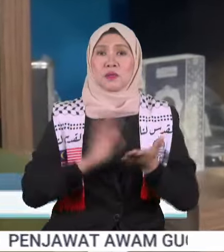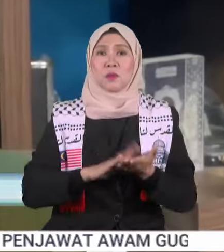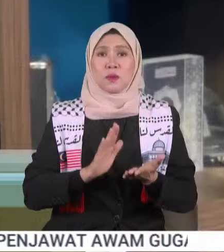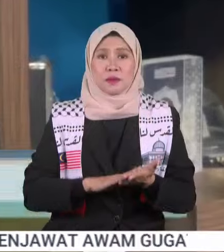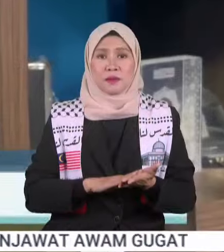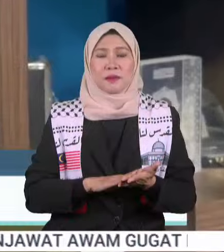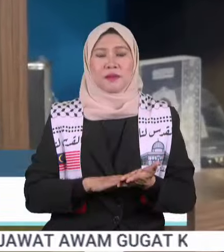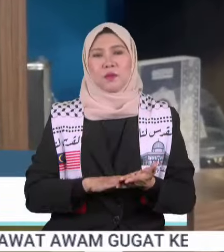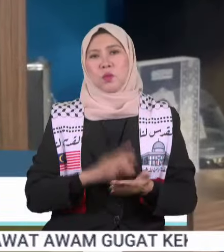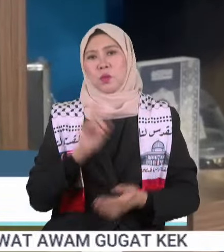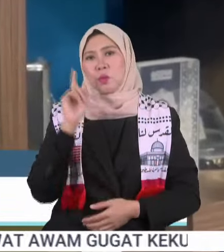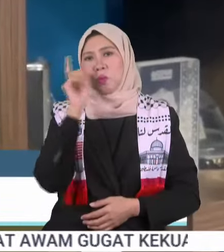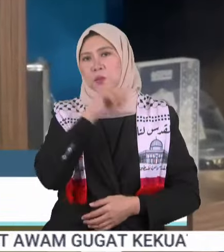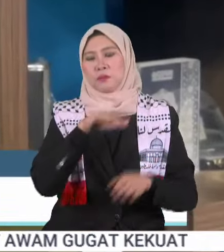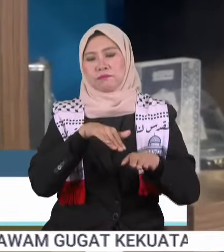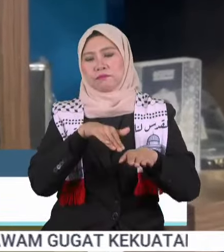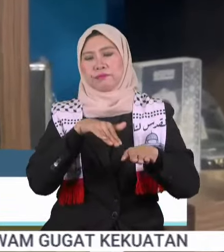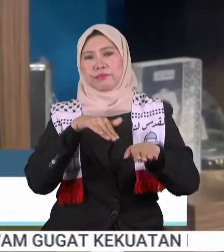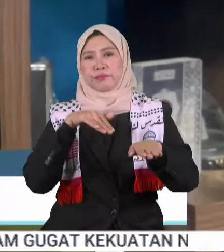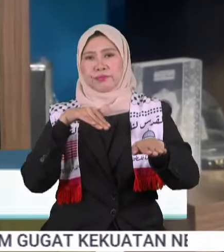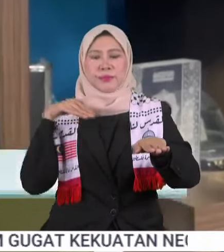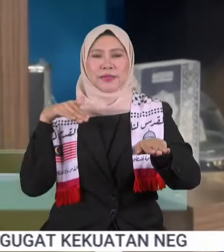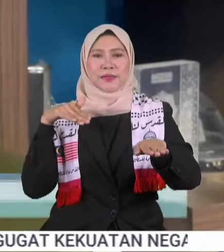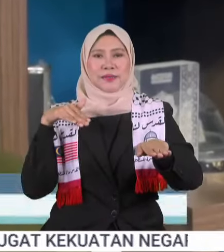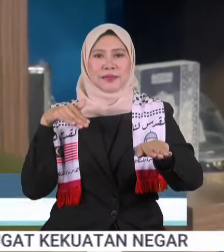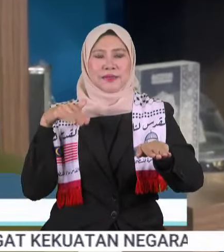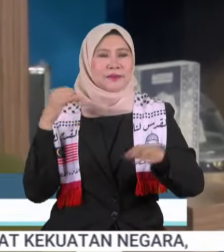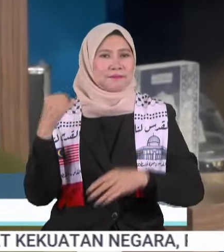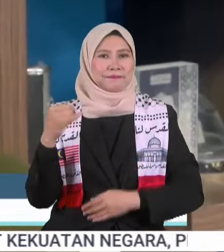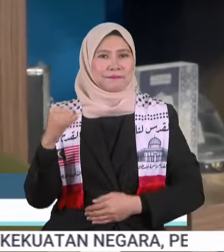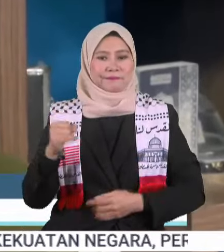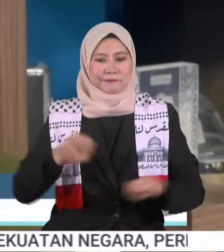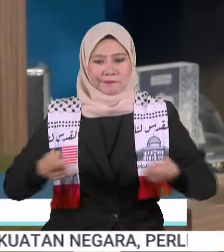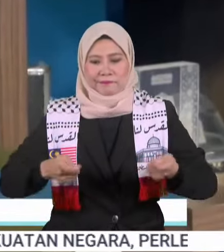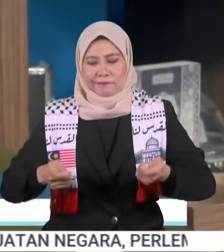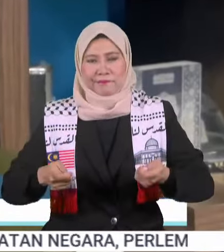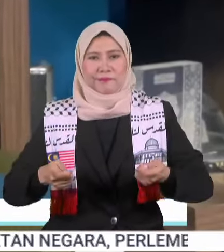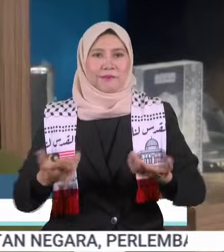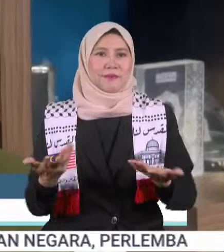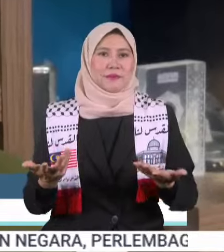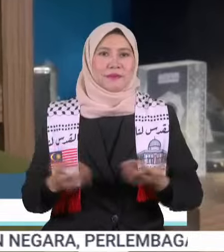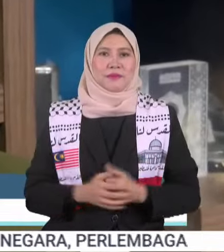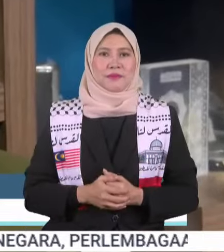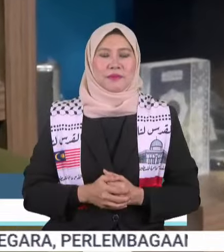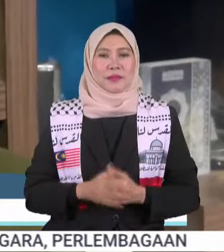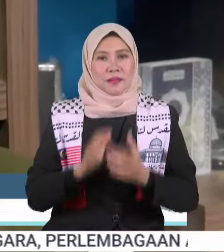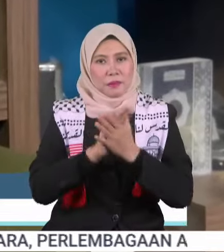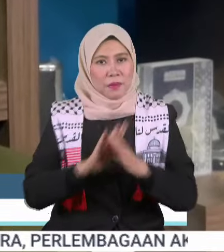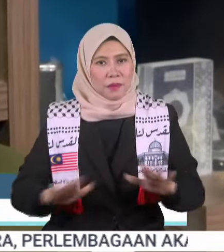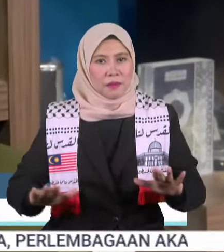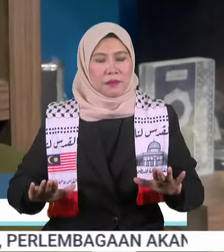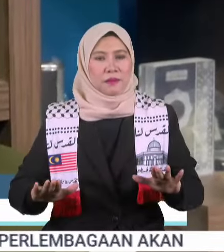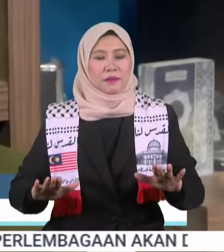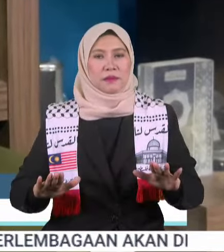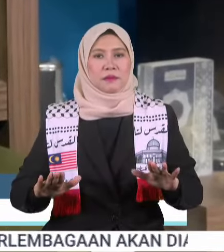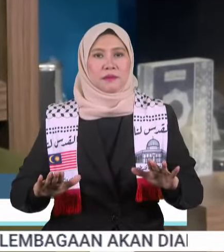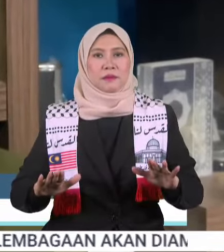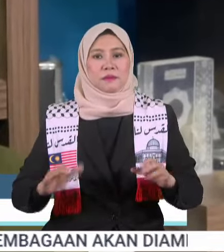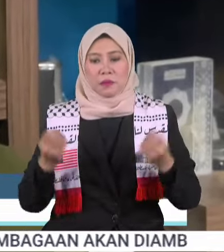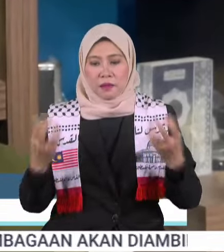kata kesesakan dia tu memang orang kata tak boleh nak kawal lah. Tambah-tambah sekarang ni keselamatan dari segi jalan